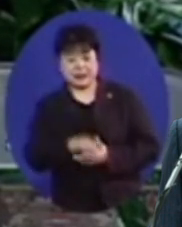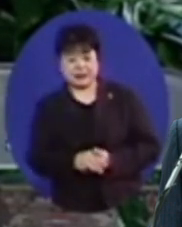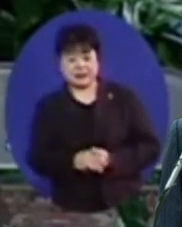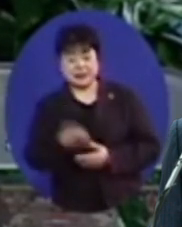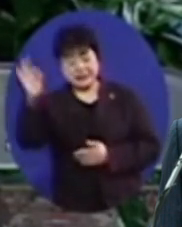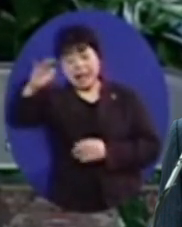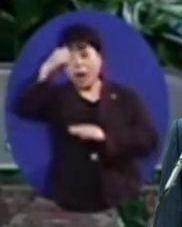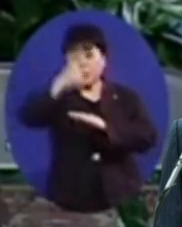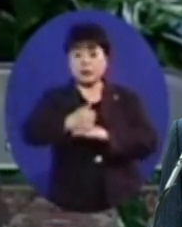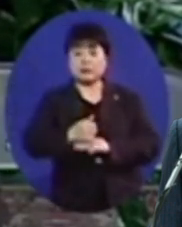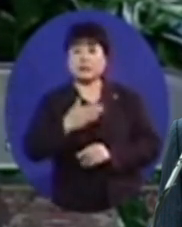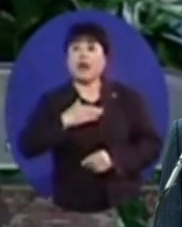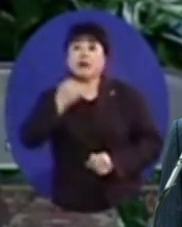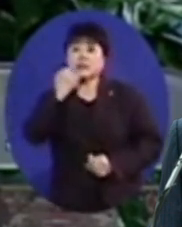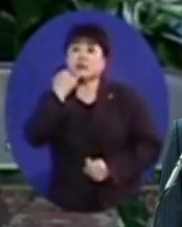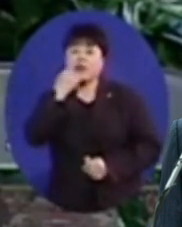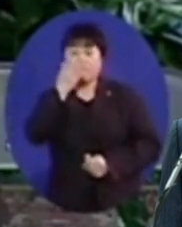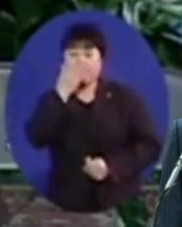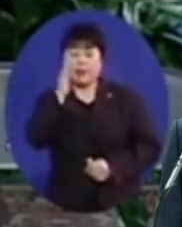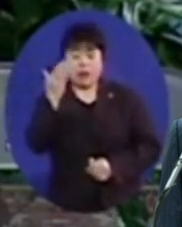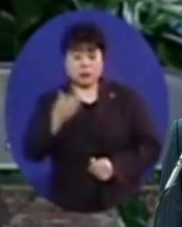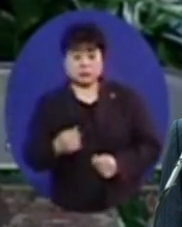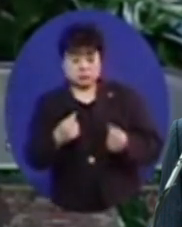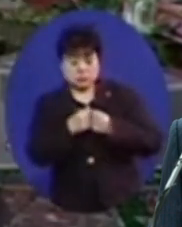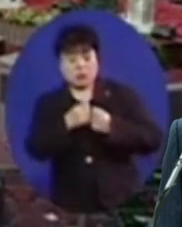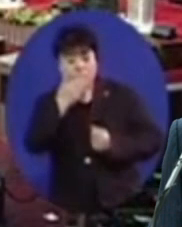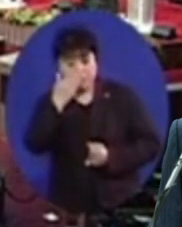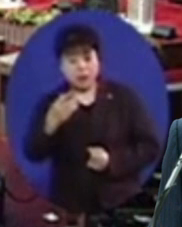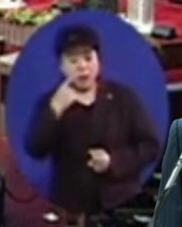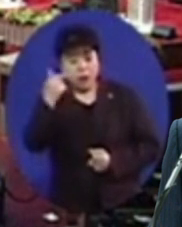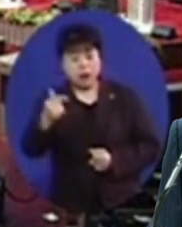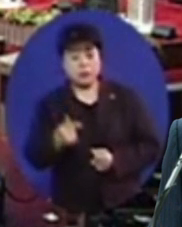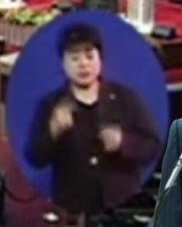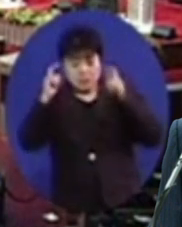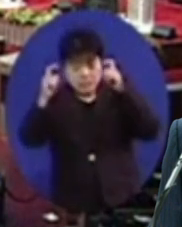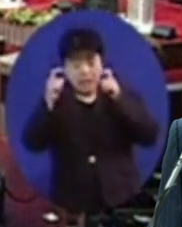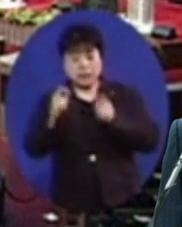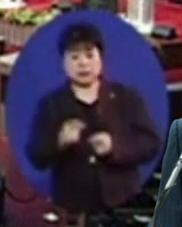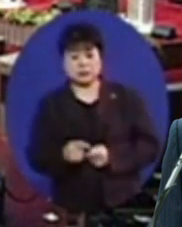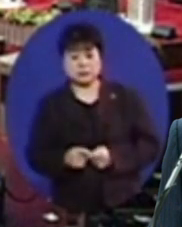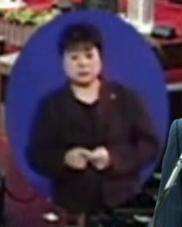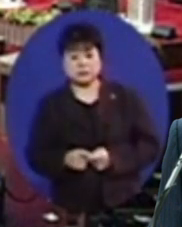다윗이 왜 내가 못 싸워요? 내가 아버지의 양을 칠 때